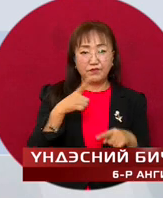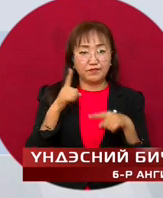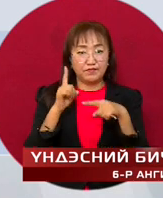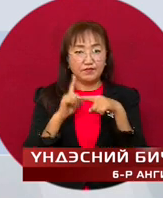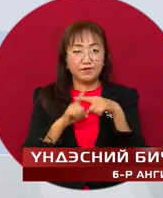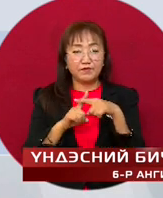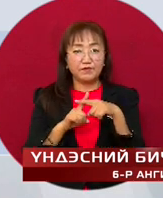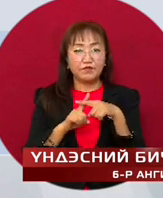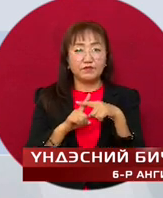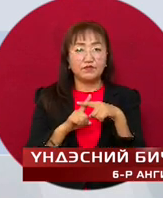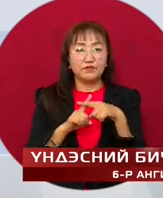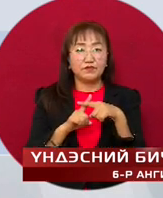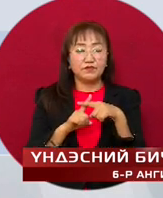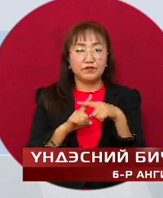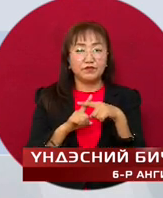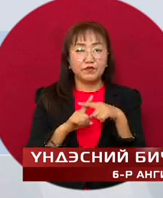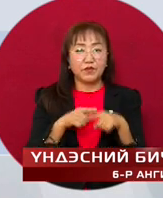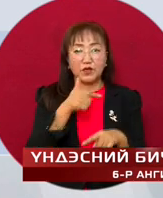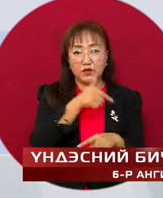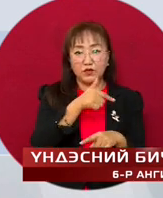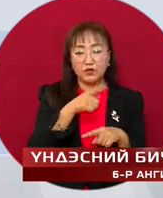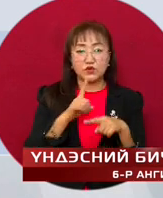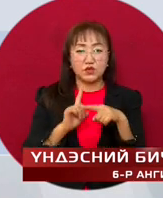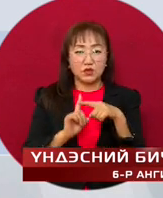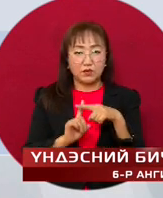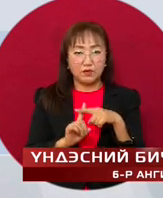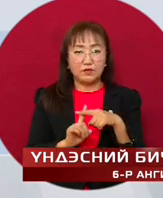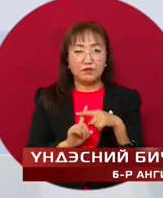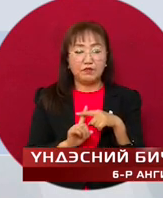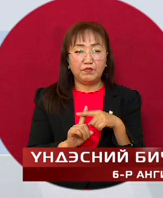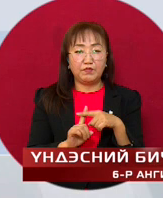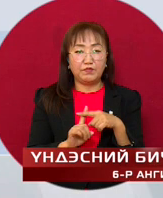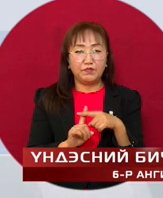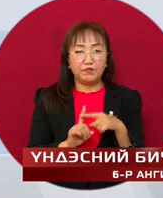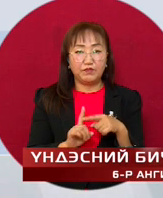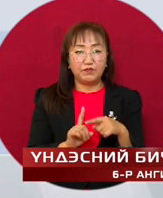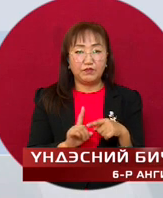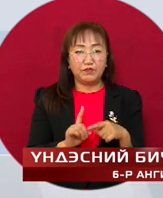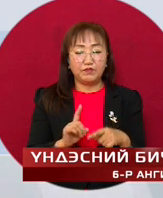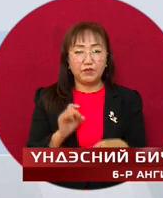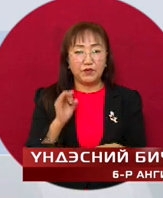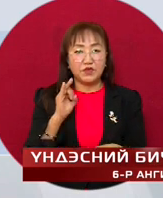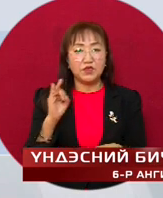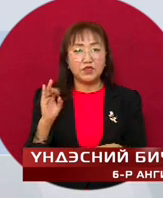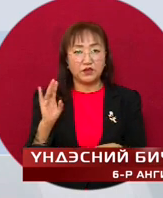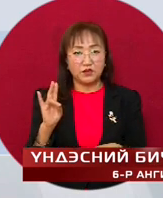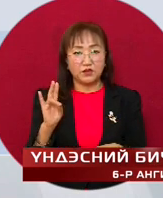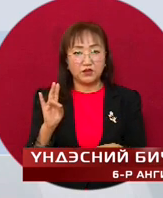гэсэн юугаар төгссөн байна вэ хүүхдүүдээ? За, гээ гүдэгч төгсгөлтэй үг учраас И нөхцөлийг залгасан